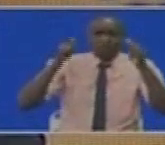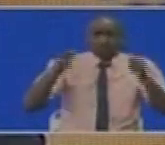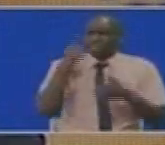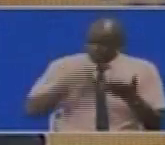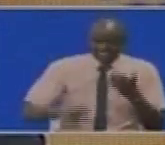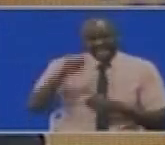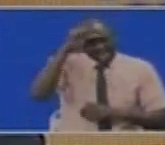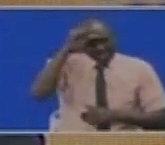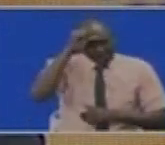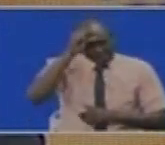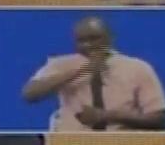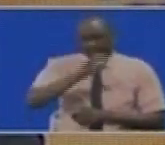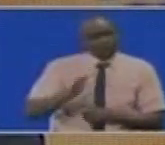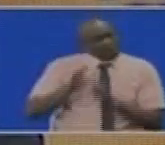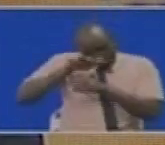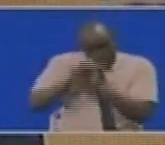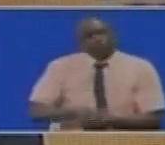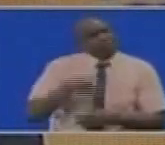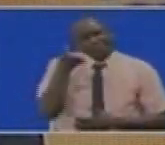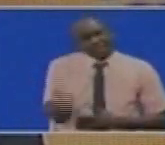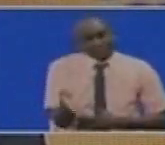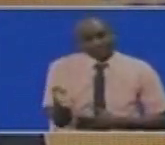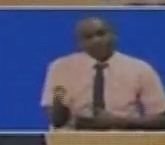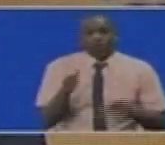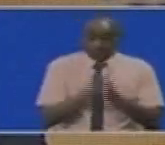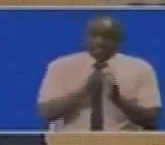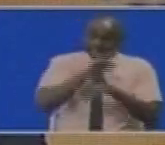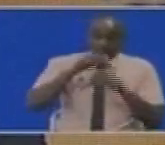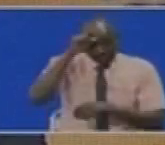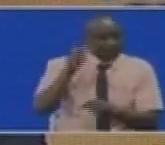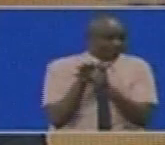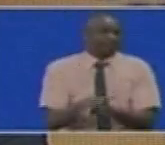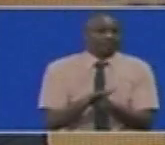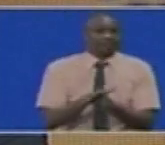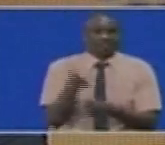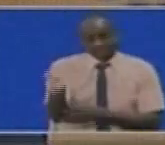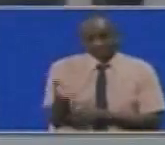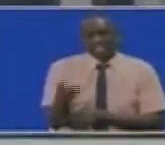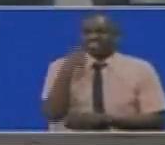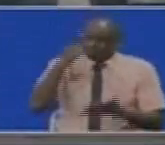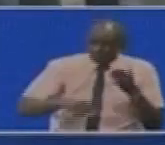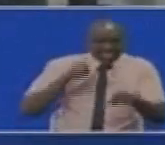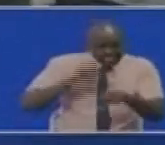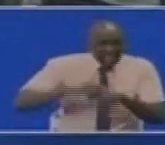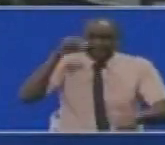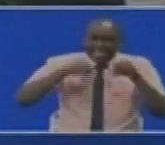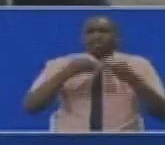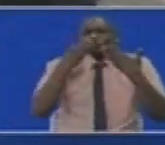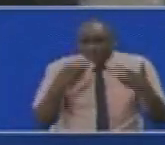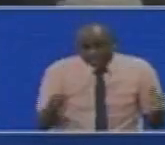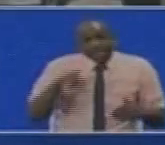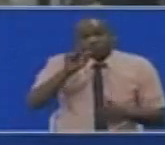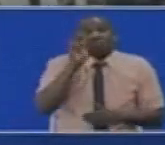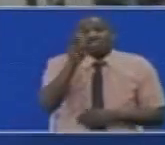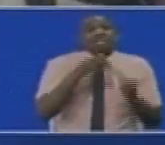kutengwa na serikali ya kaunti ikiwemo hata serikali kuu. Wenyeji hao wanasema kwamba tangu uchaguzi mkuu uliopita hawajawahi